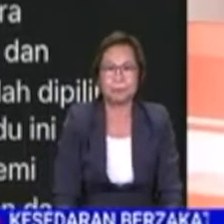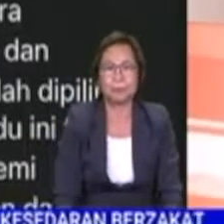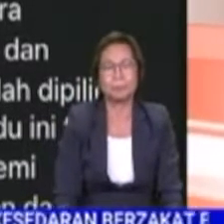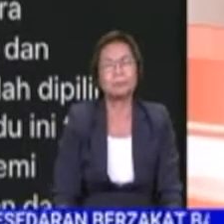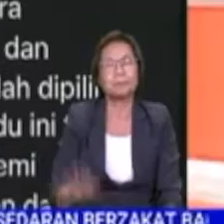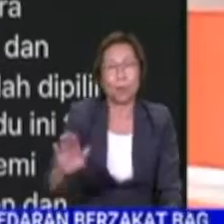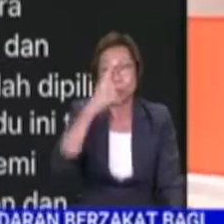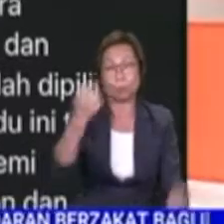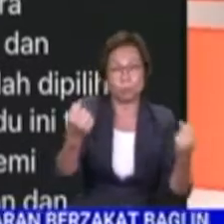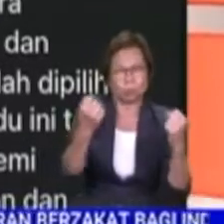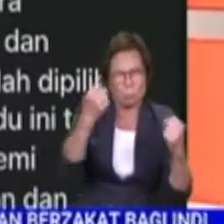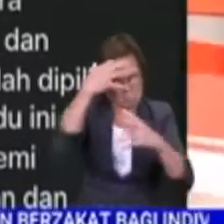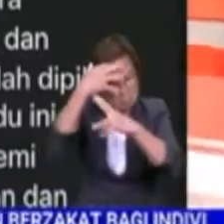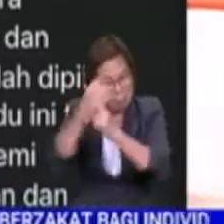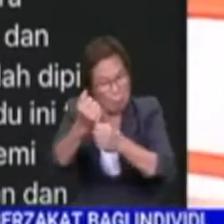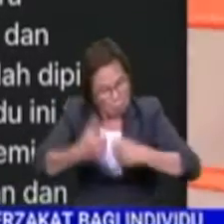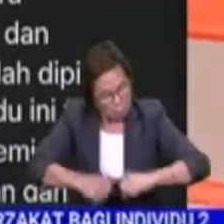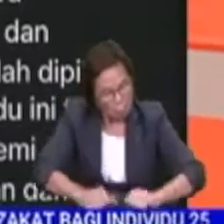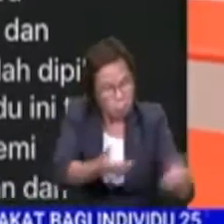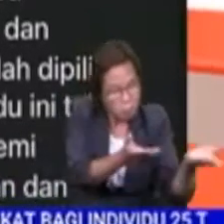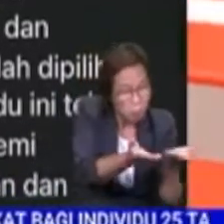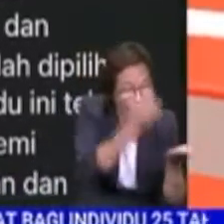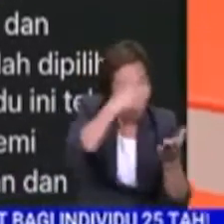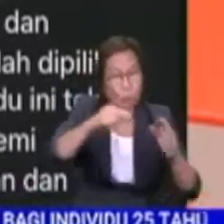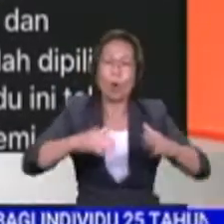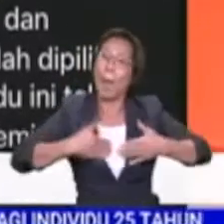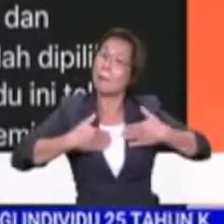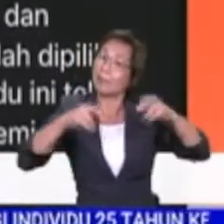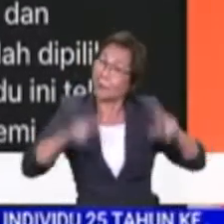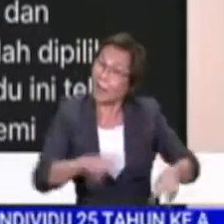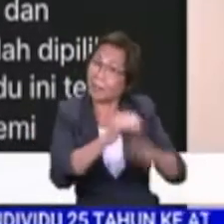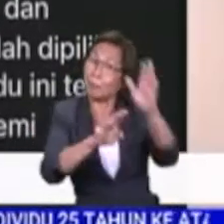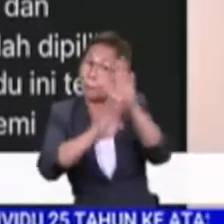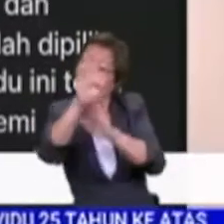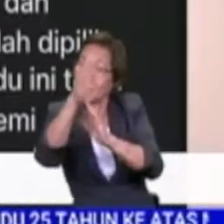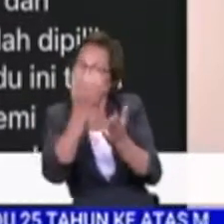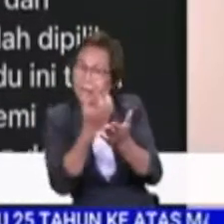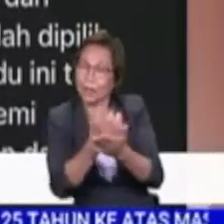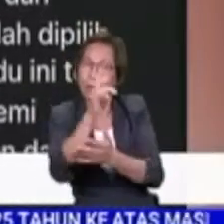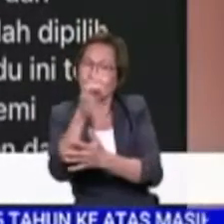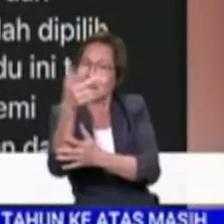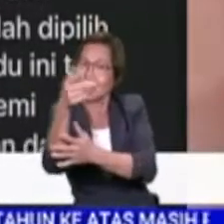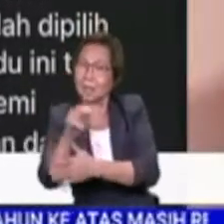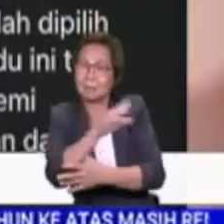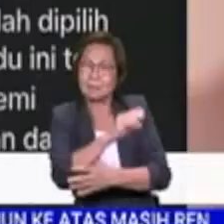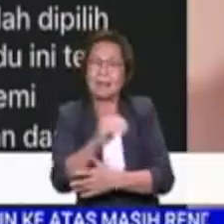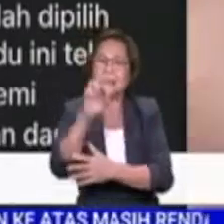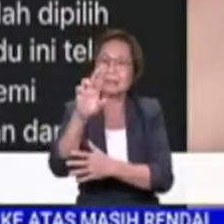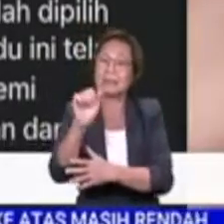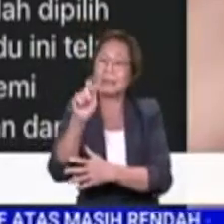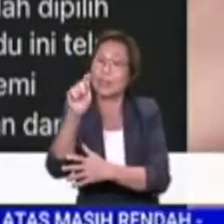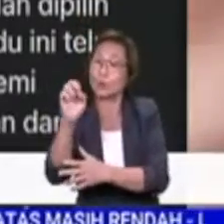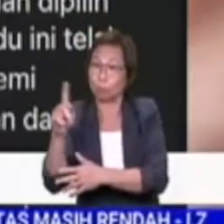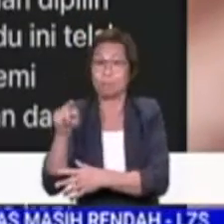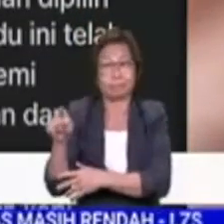Langkah itu bagi memperkukuh tekadnya untuk meneruskan khidmat demi kesejahteraan rakyat dan pembangunan ekonomi di Krian dan Seratok. Sebaliknya